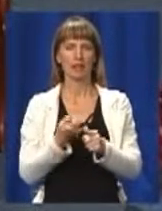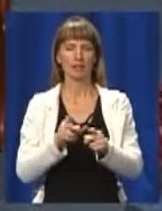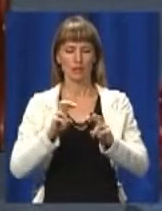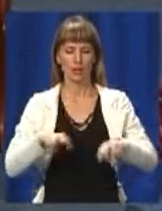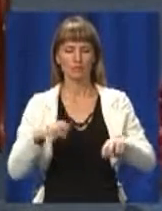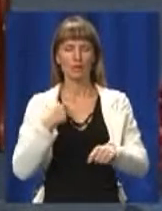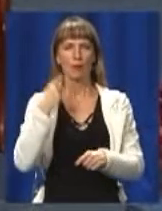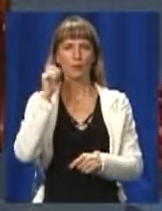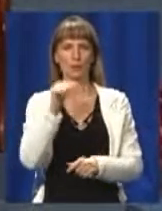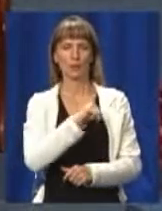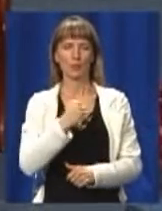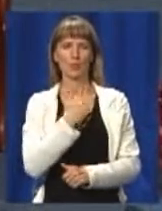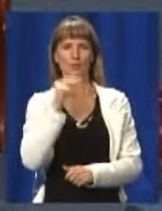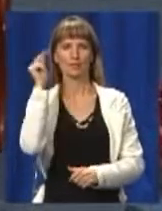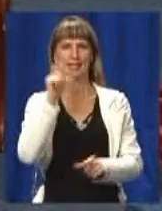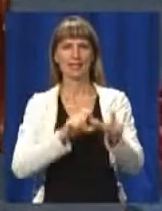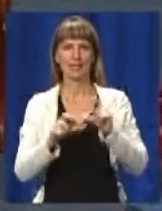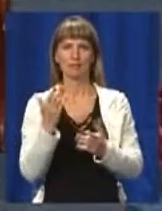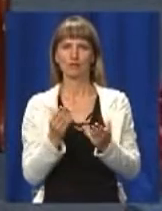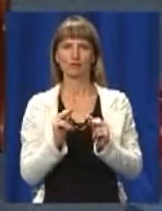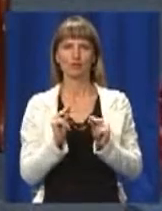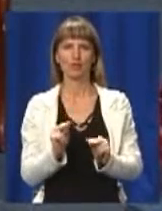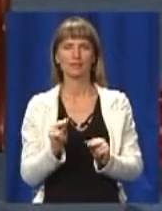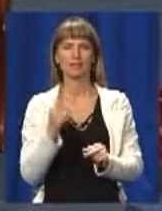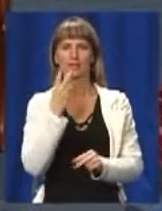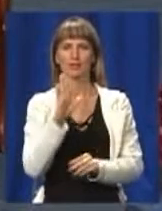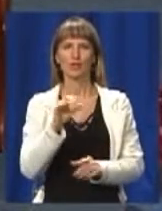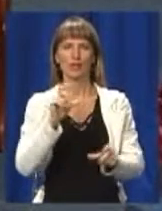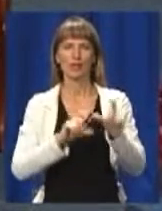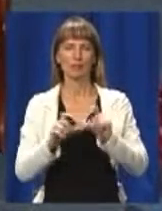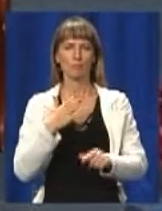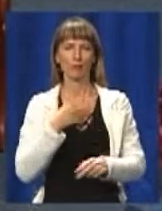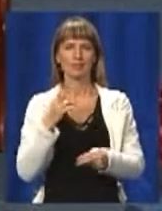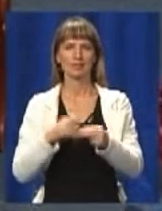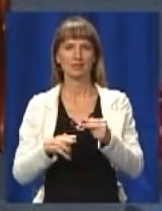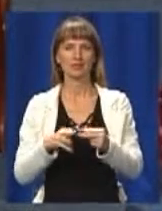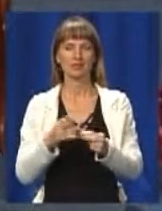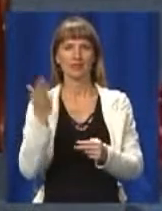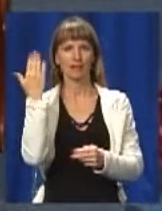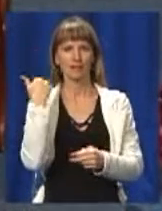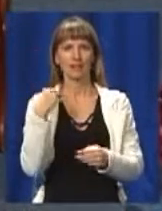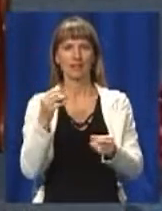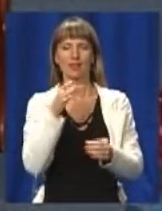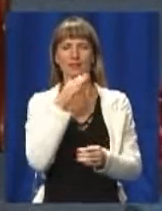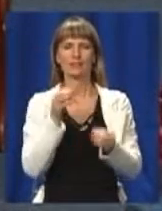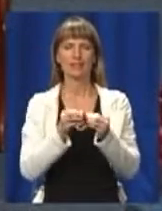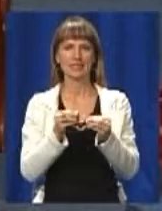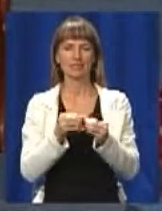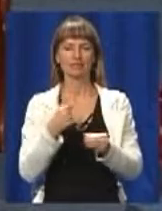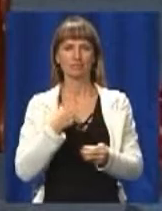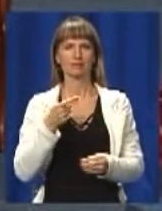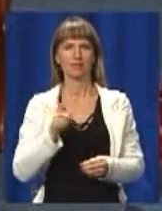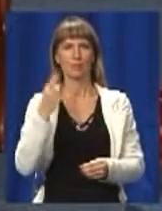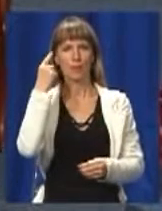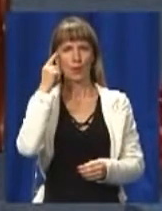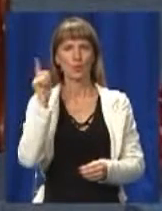я зрозумів, що я сам хочу вивчати хімію, якщо чесно, не дивлячись на те, що хімія моя скінчилася ще приблизно років так 10 тому. І от насправді я зрозумів,